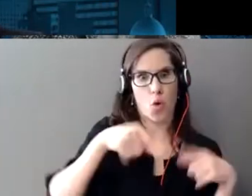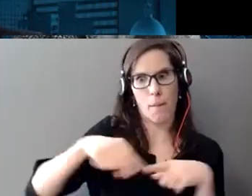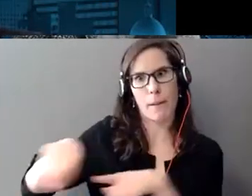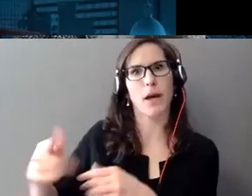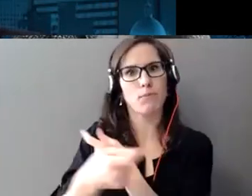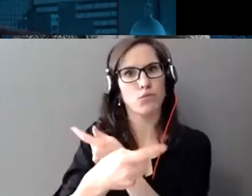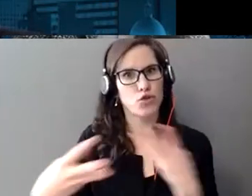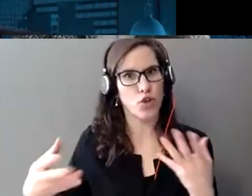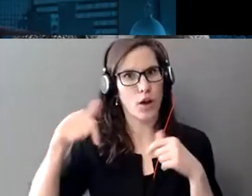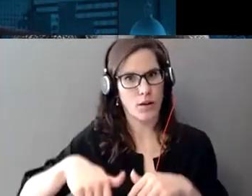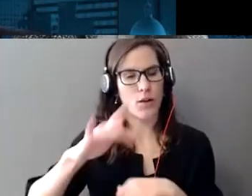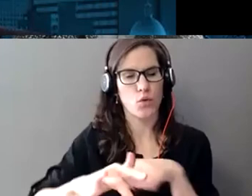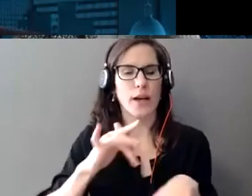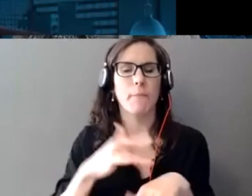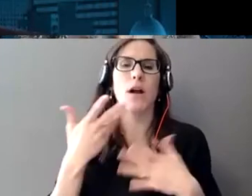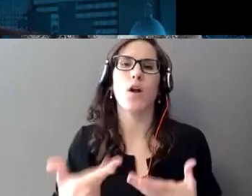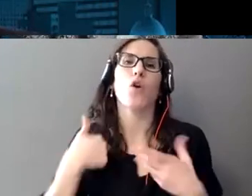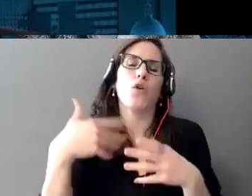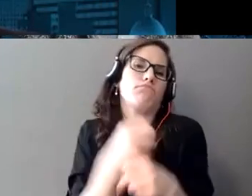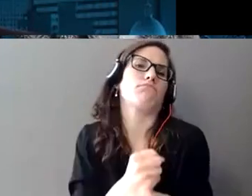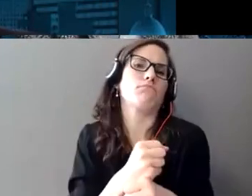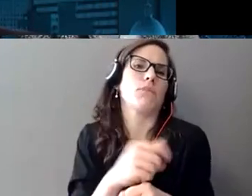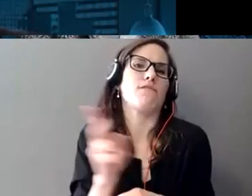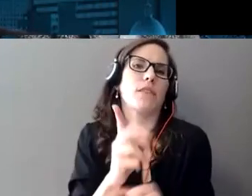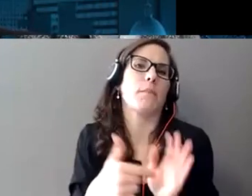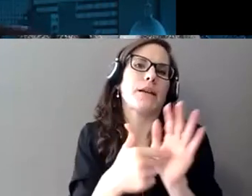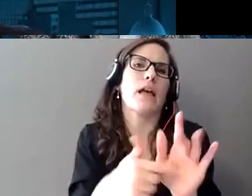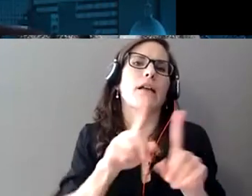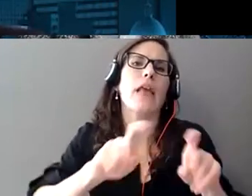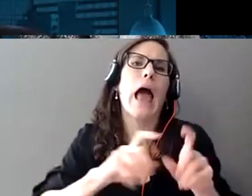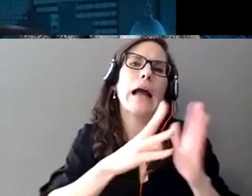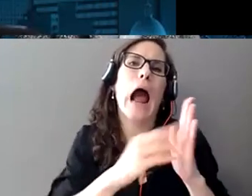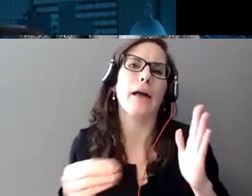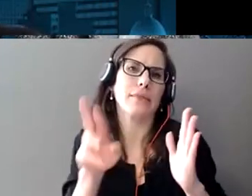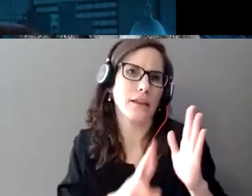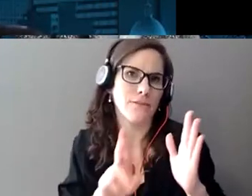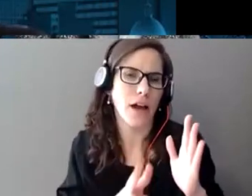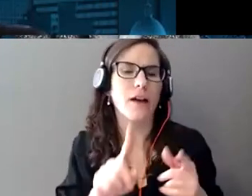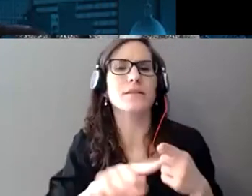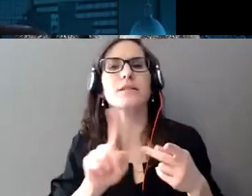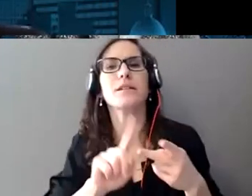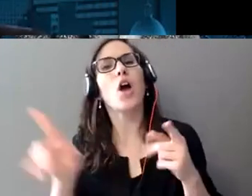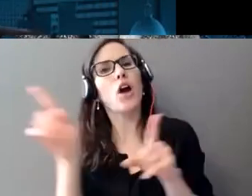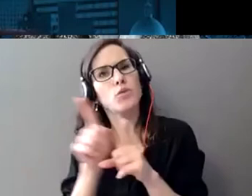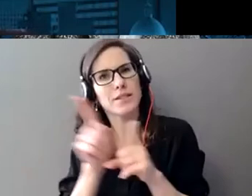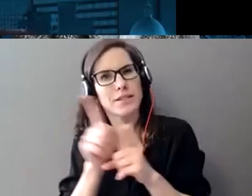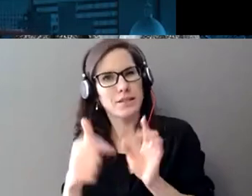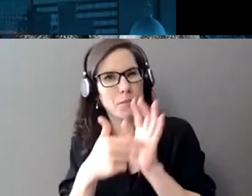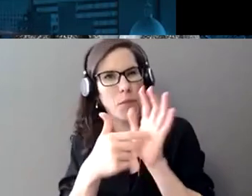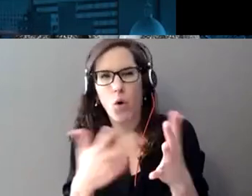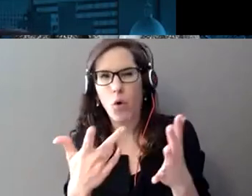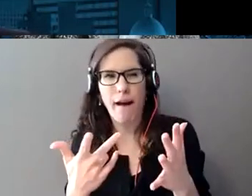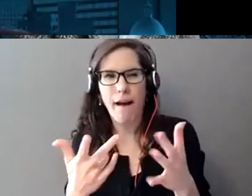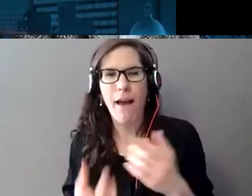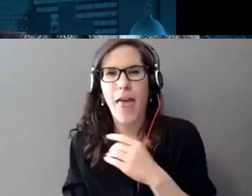très rapidement de vous présenter ces cadres puis de présenter les effets qu'a cette coexistence de cadres de référence